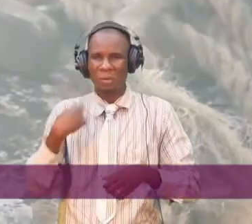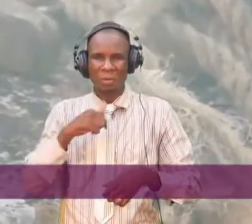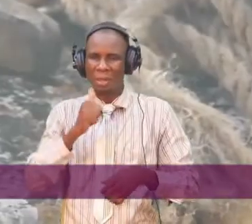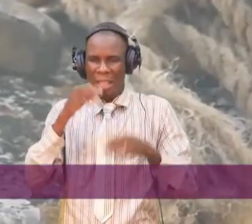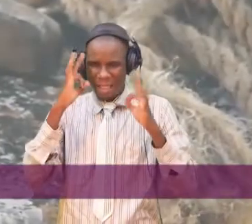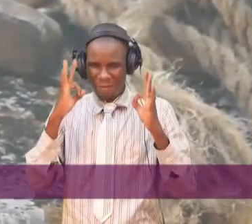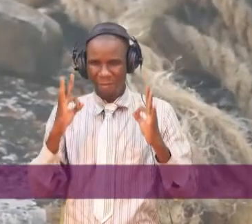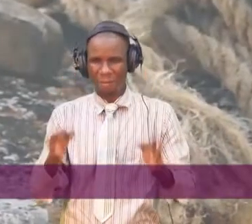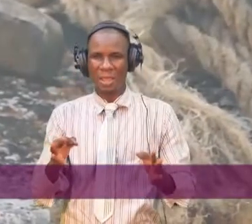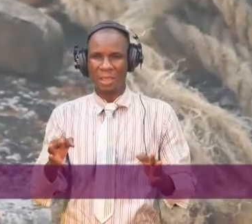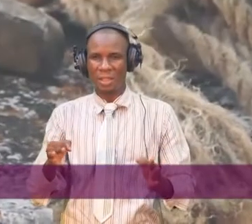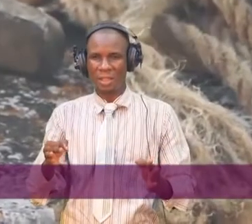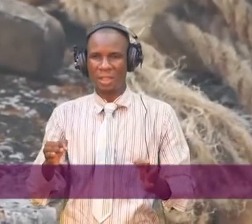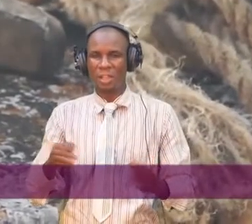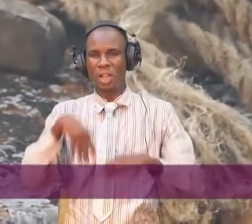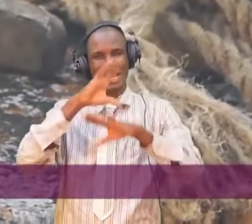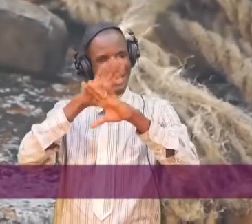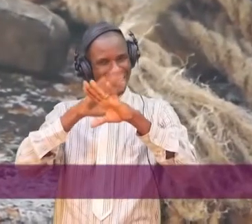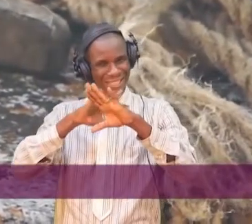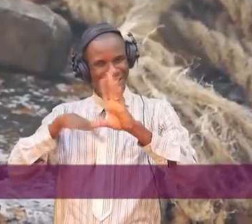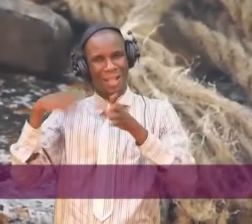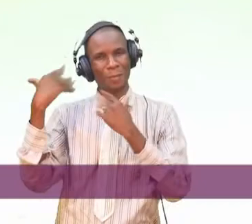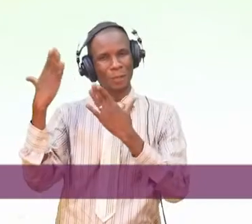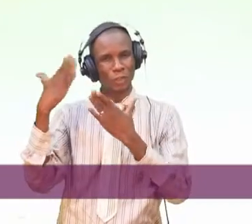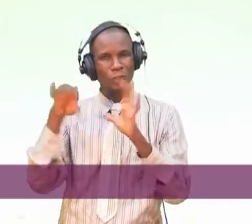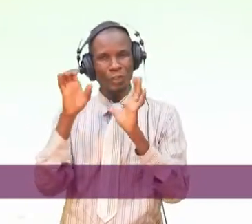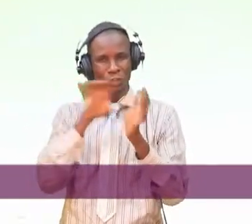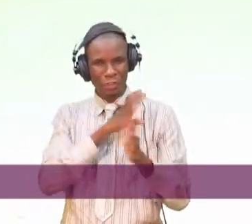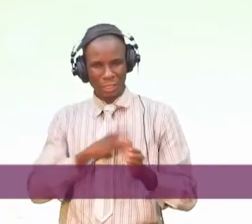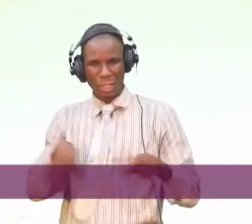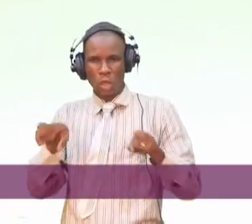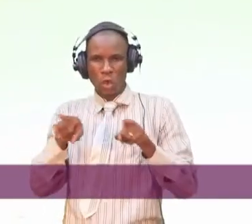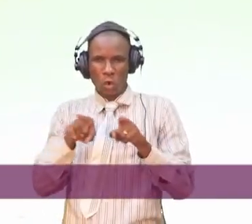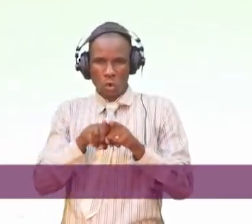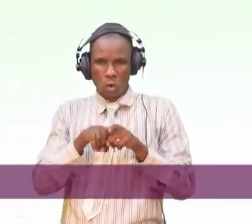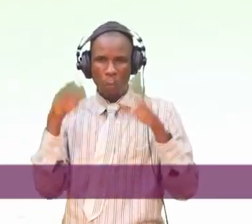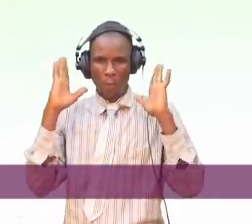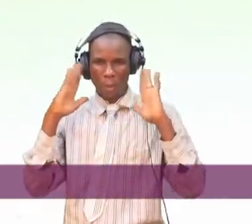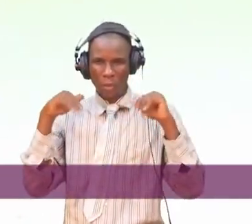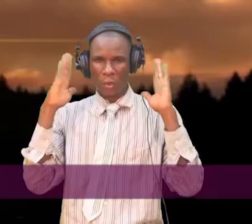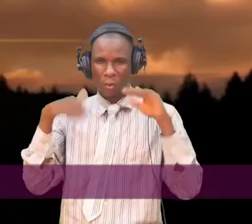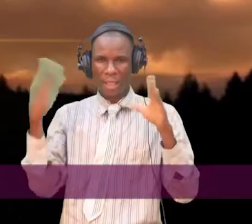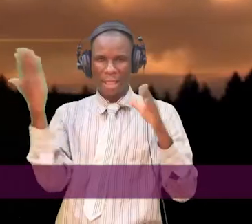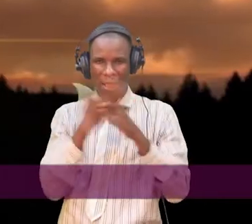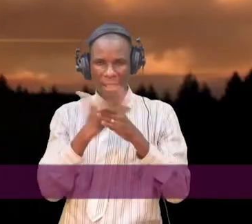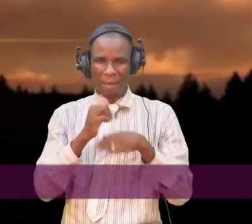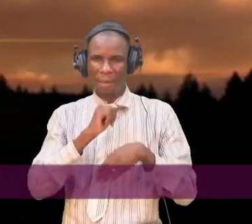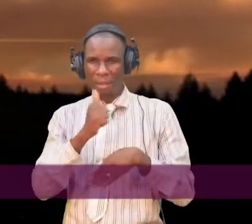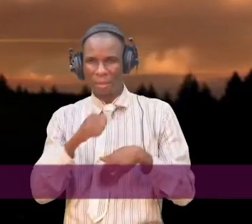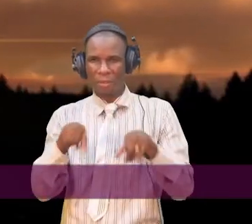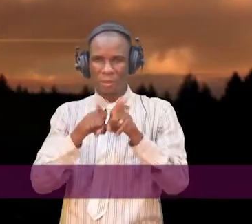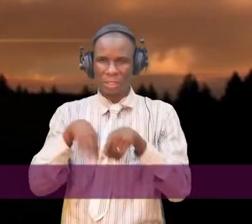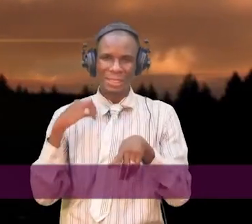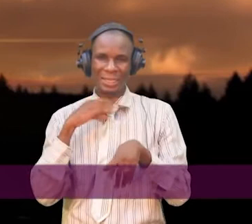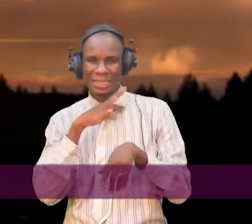Balingami na nzela ya makila na Yesu, biso tosilina sikawa kokoma basembo,